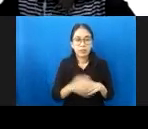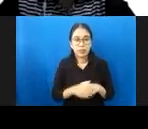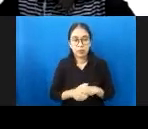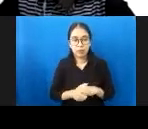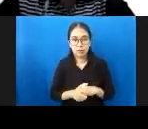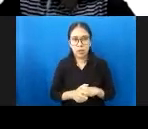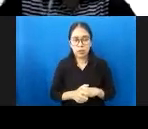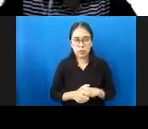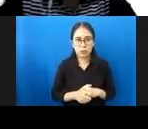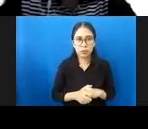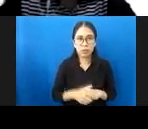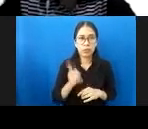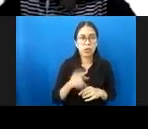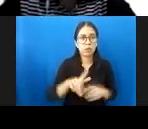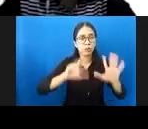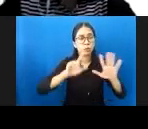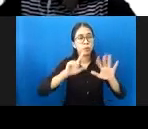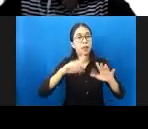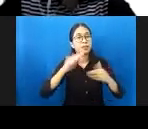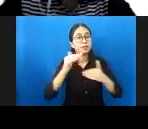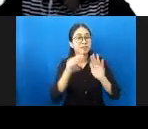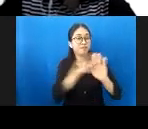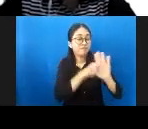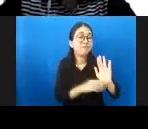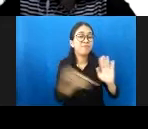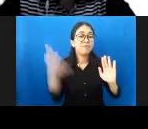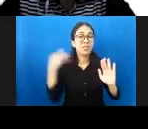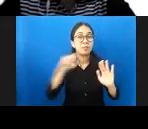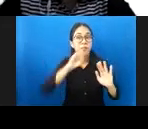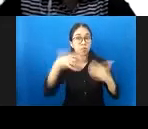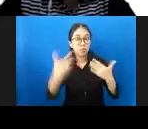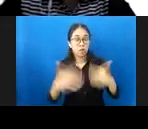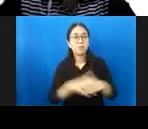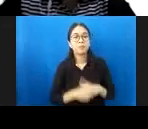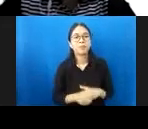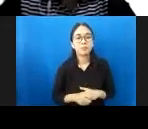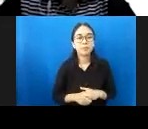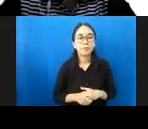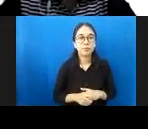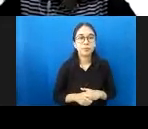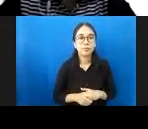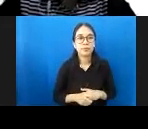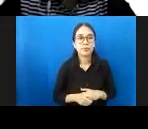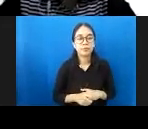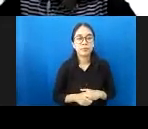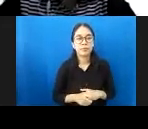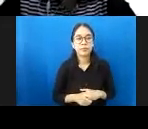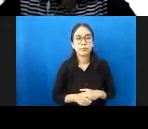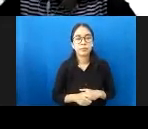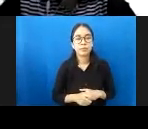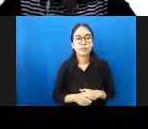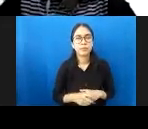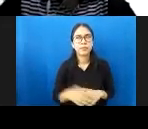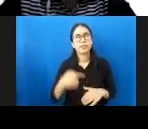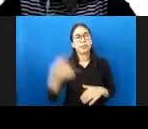melaksanakan 17 langkah seperti yang tadi sudah dipaparkan oleh Dr. Tatun. ya merupakan langkah yang saya rasa